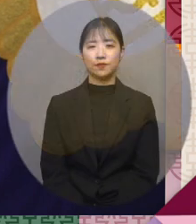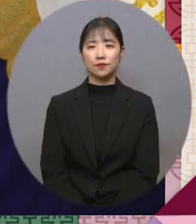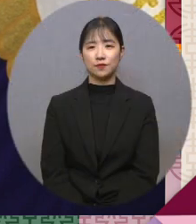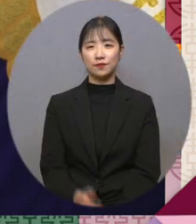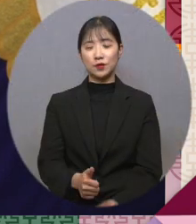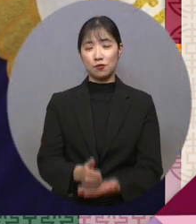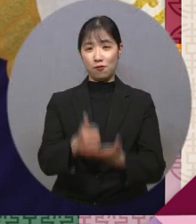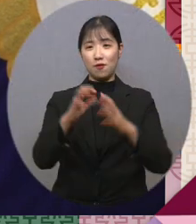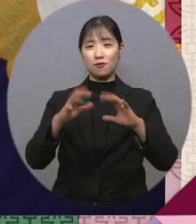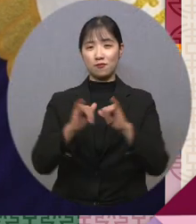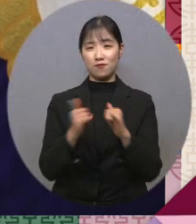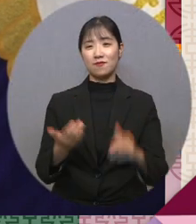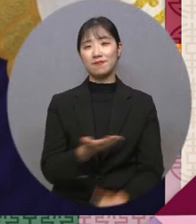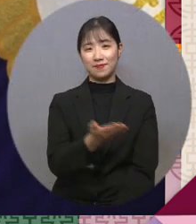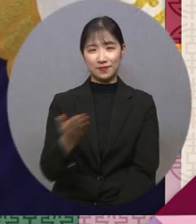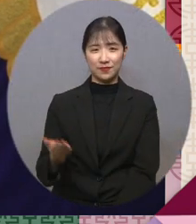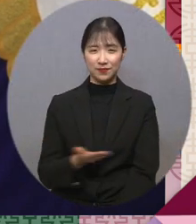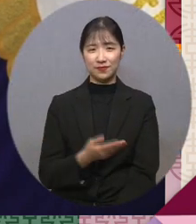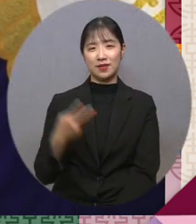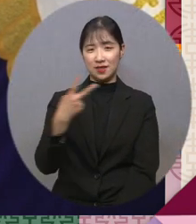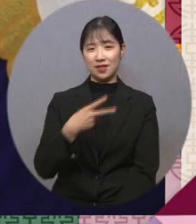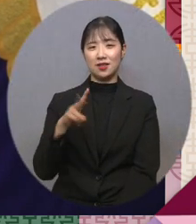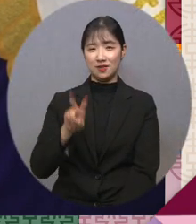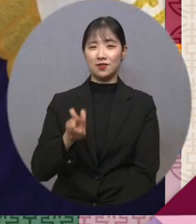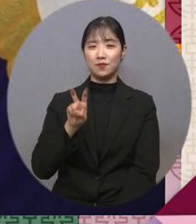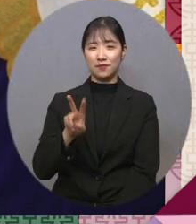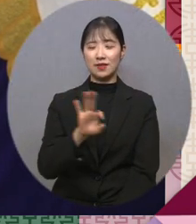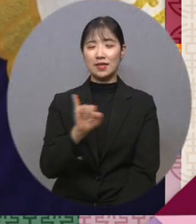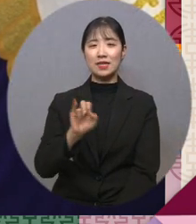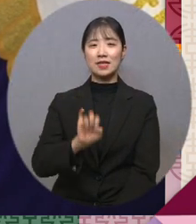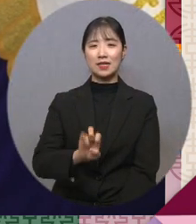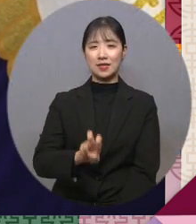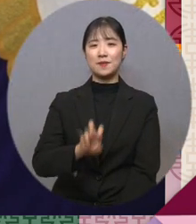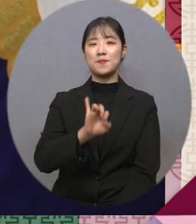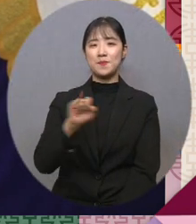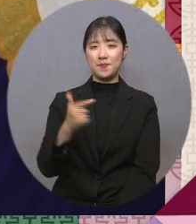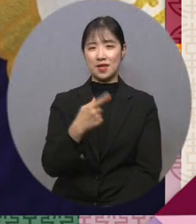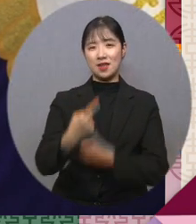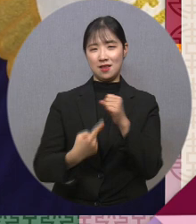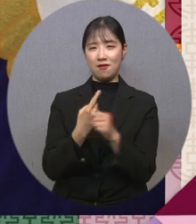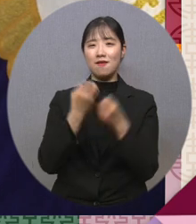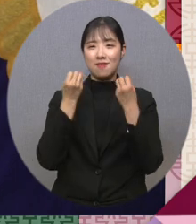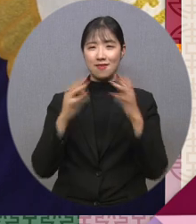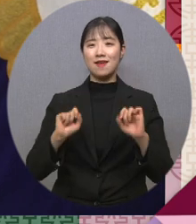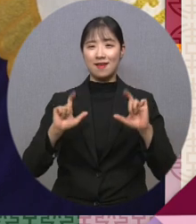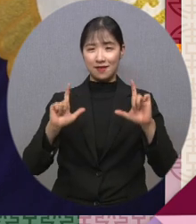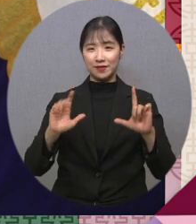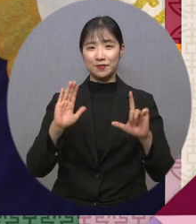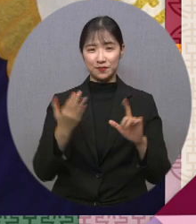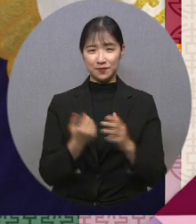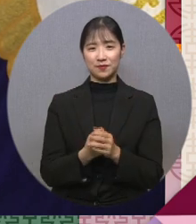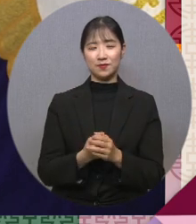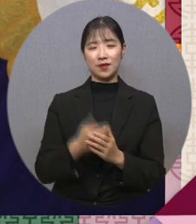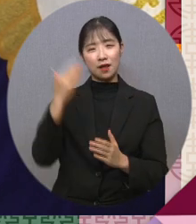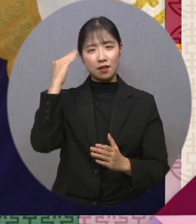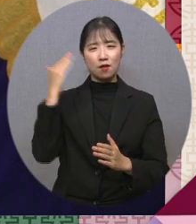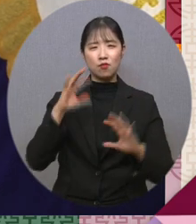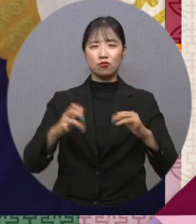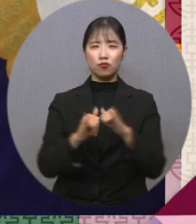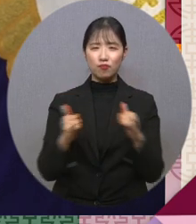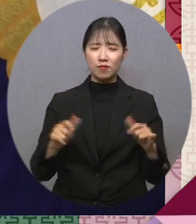존경하는 국민 여러분, 2022년 이민년 새해입니다. 대한민국 국민들의